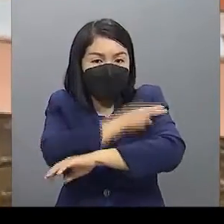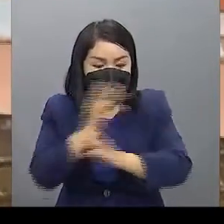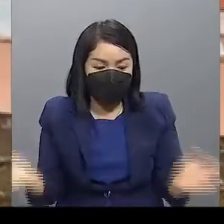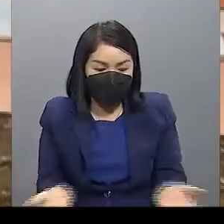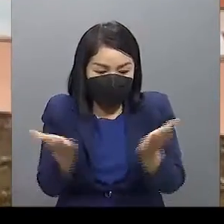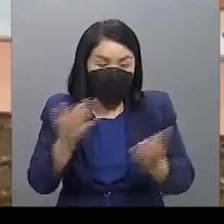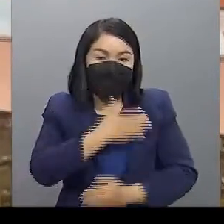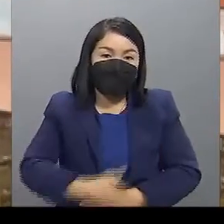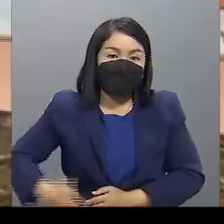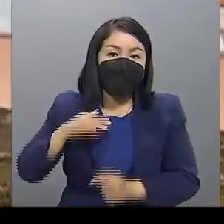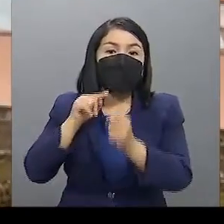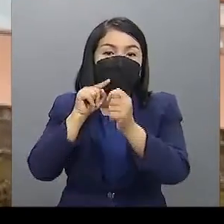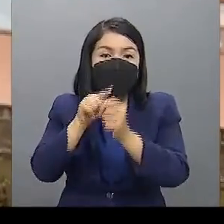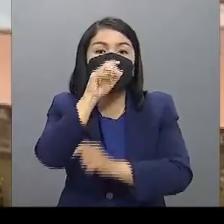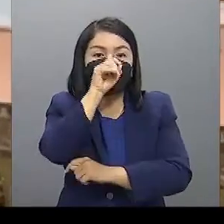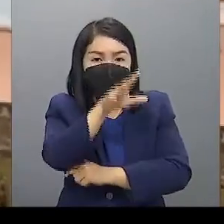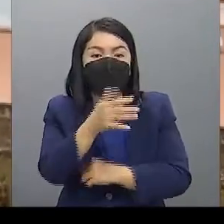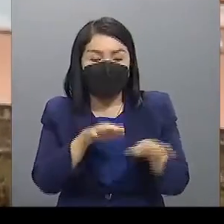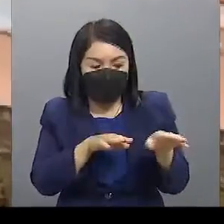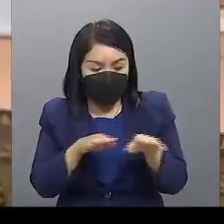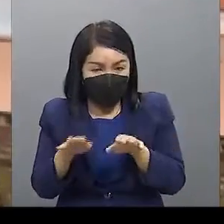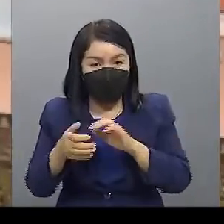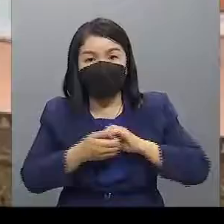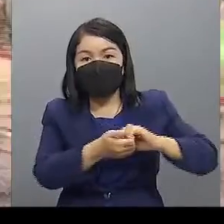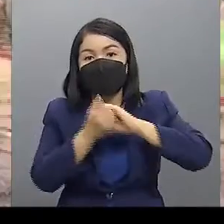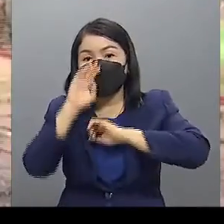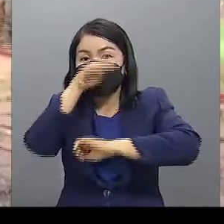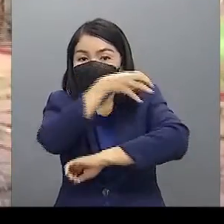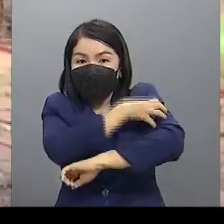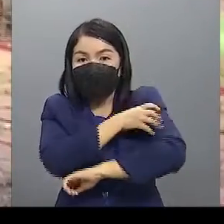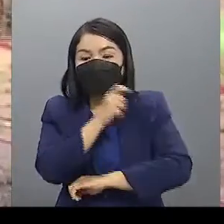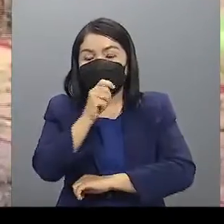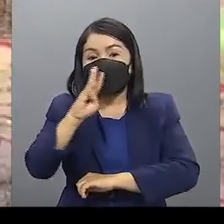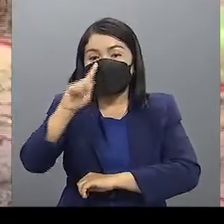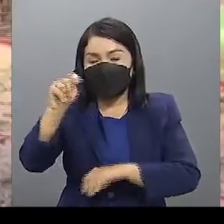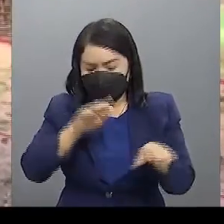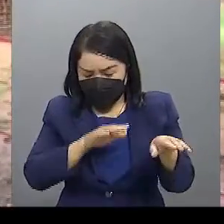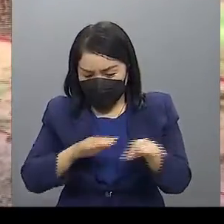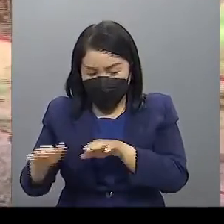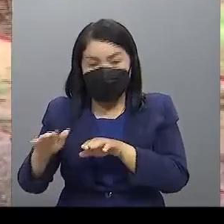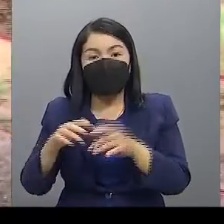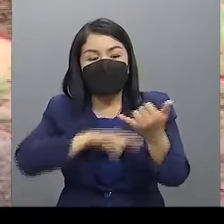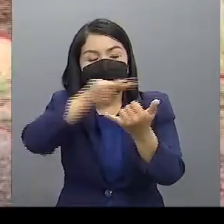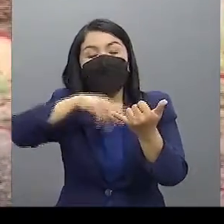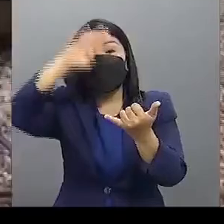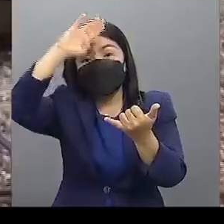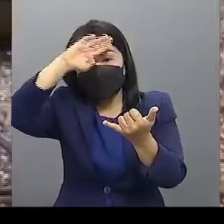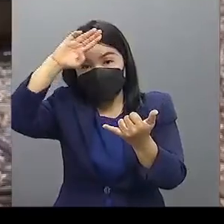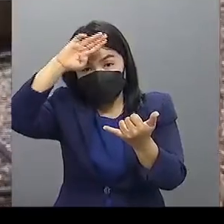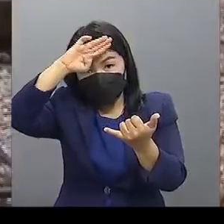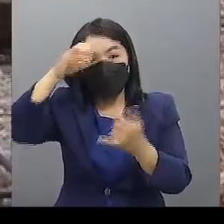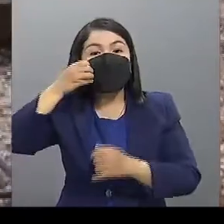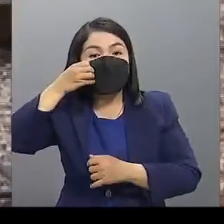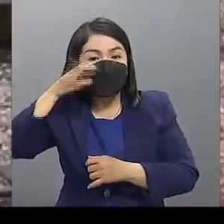บ้านถิ่นเปิดเผยว่าได้ร่วมกับเทศบาลและอบต.เตรียมห้องรับรองที่เทศบาลและอาคารร้านค้าวังปลาโปร่ง